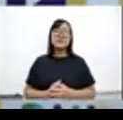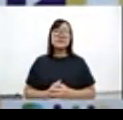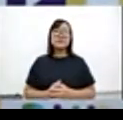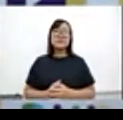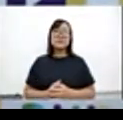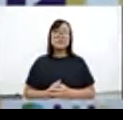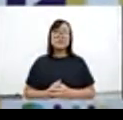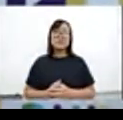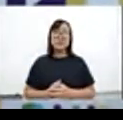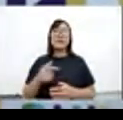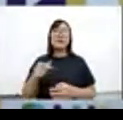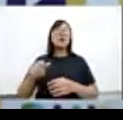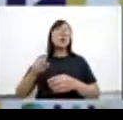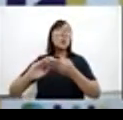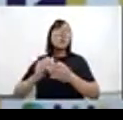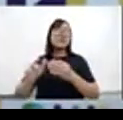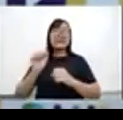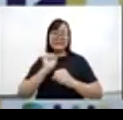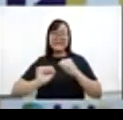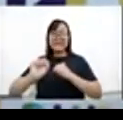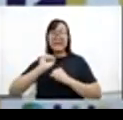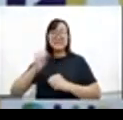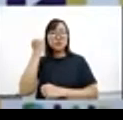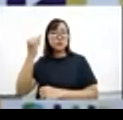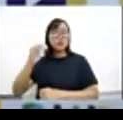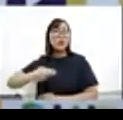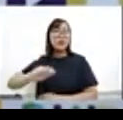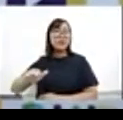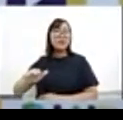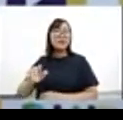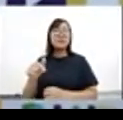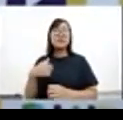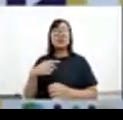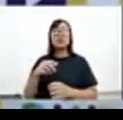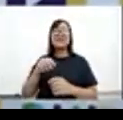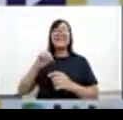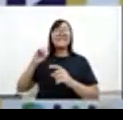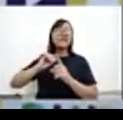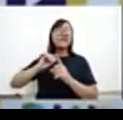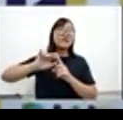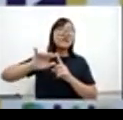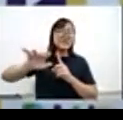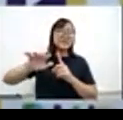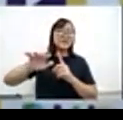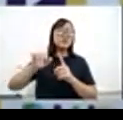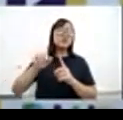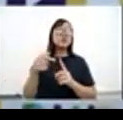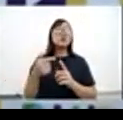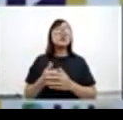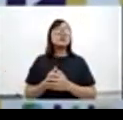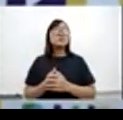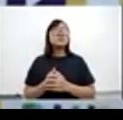di iso anak dan sebagainya sebenarnya influencer termasuk juga itu di dalam